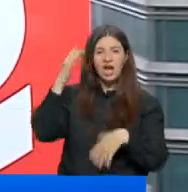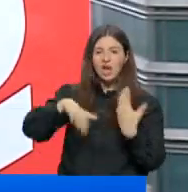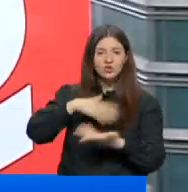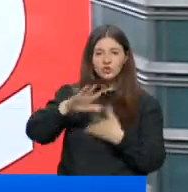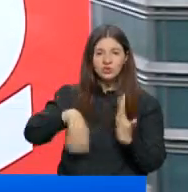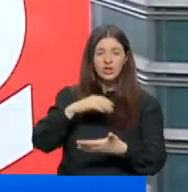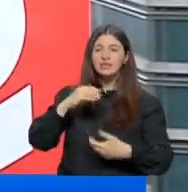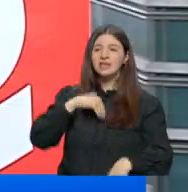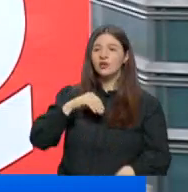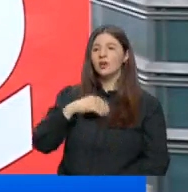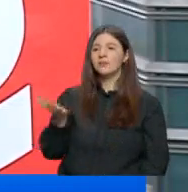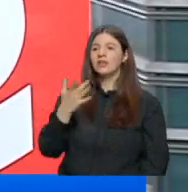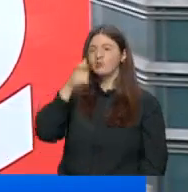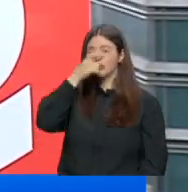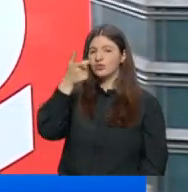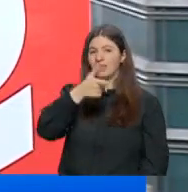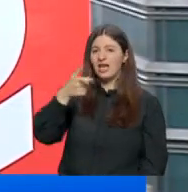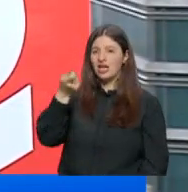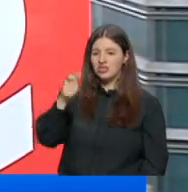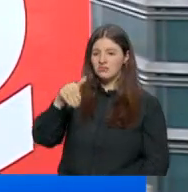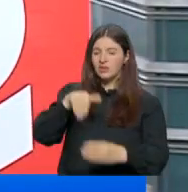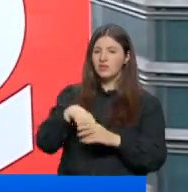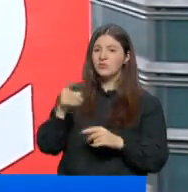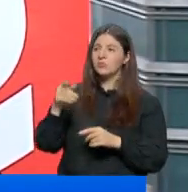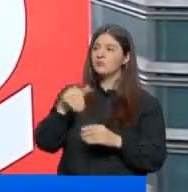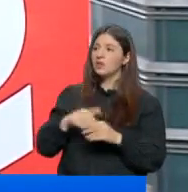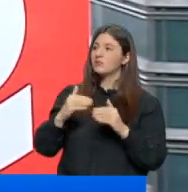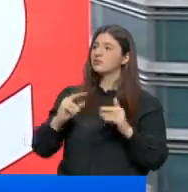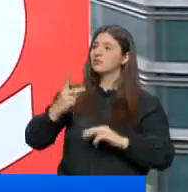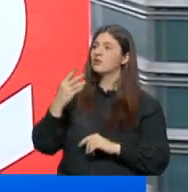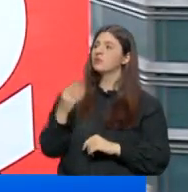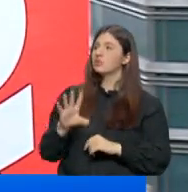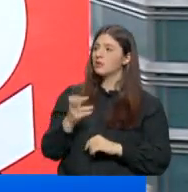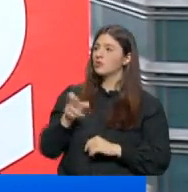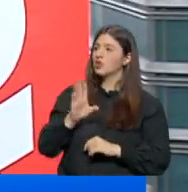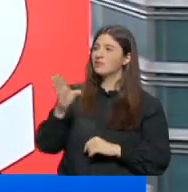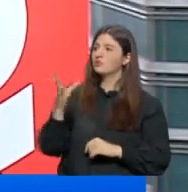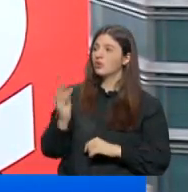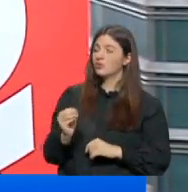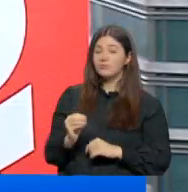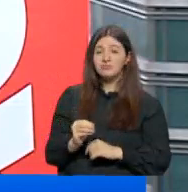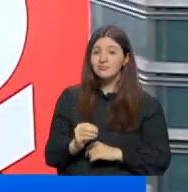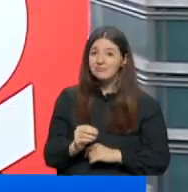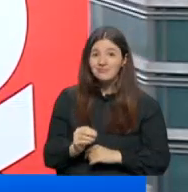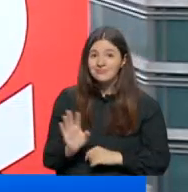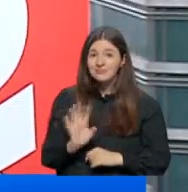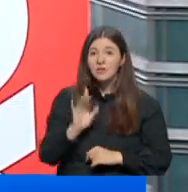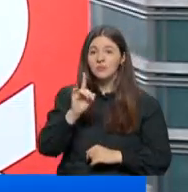karıştı. Sanıyor ki mesela Türkiye İşçi Partisi'ne vereceğim oy bu parti barajı geçemezse boşa gitmiş olacak. Öyle bir şey